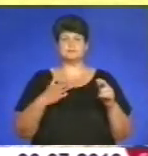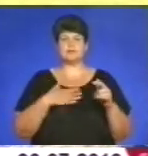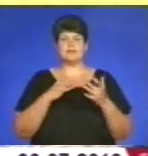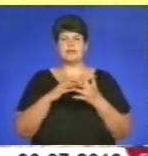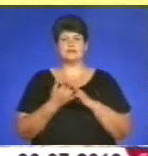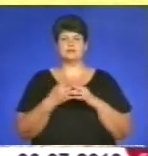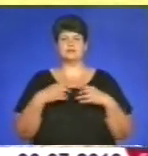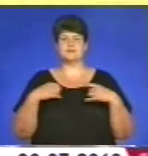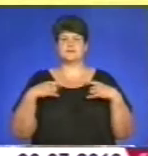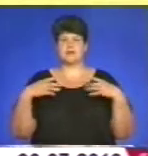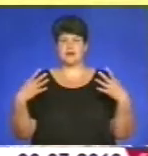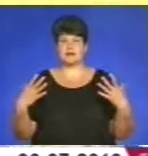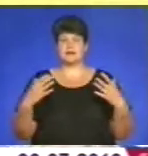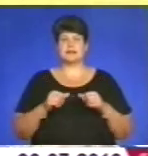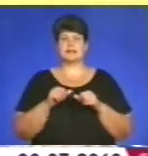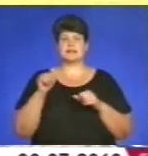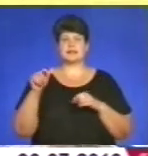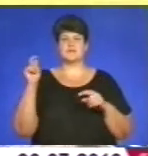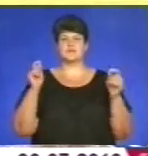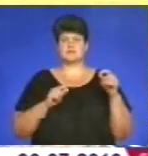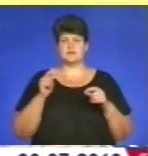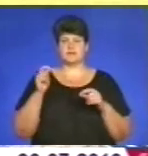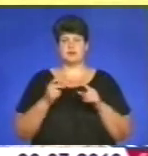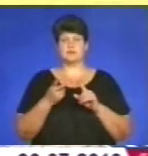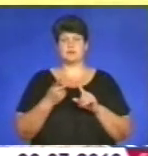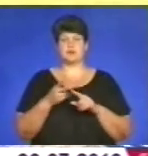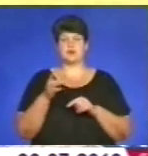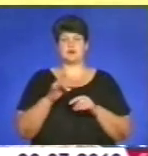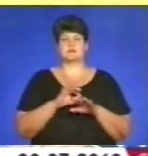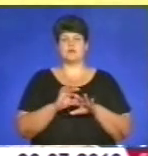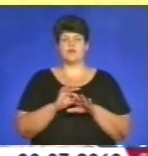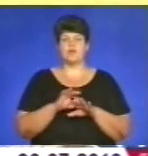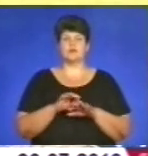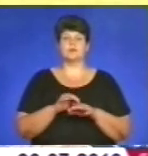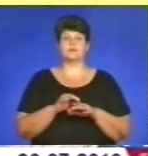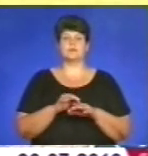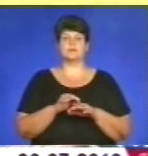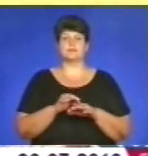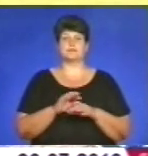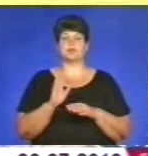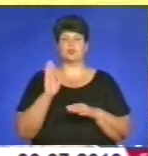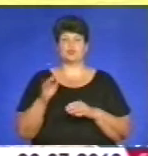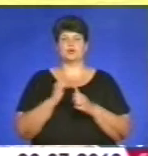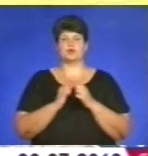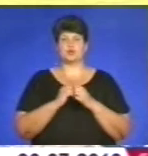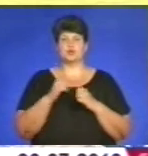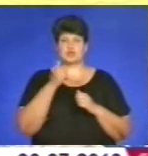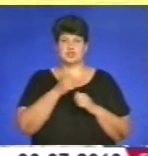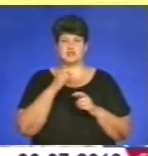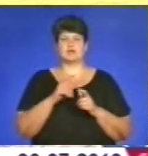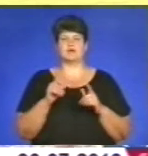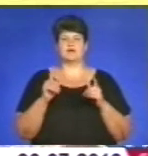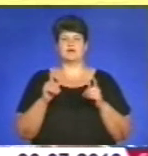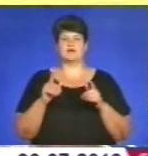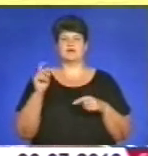сільському святі, крім от фестивалю, який ми надіємося, ми вже вдруге проводимо його цього року. Надіємося, що він стане вже щорічним фестивалем, і що він